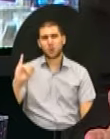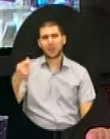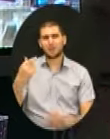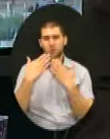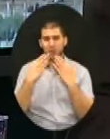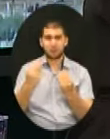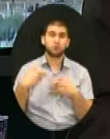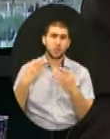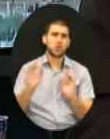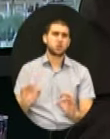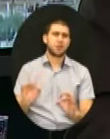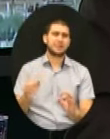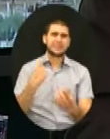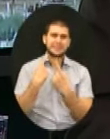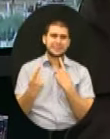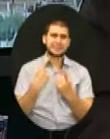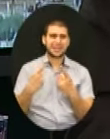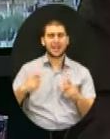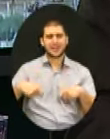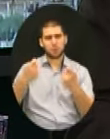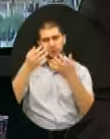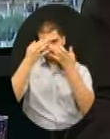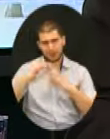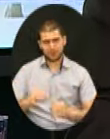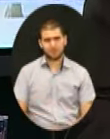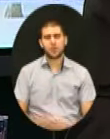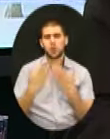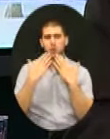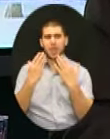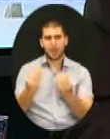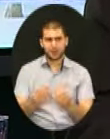תודה. למען שיהיה טוב, למען שיהיה שיח תרבותי מכבד בינינו. תודה רבה לך. תודה.